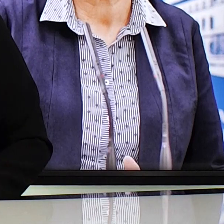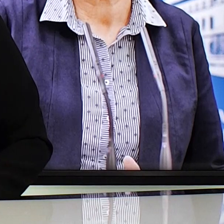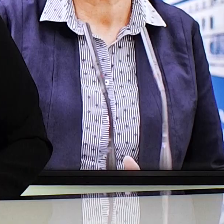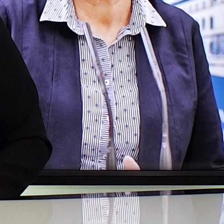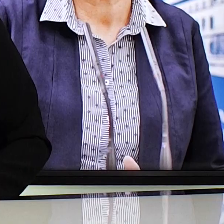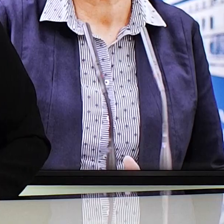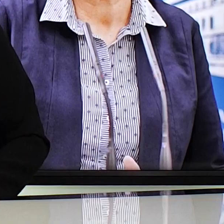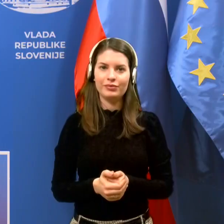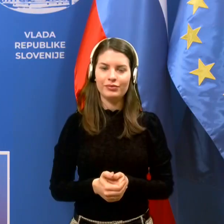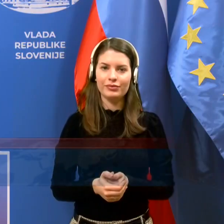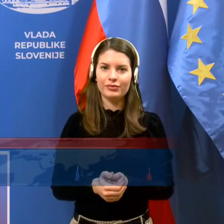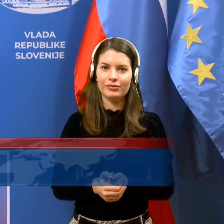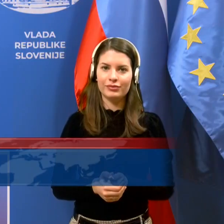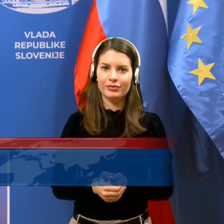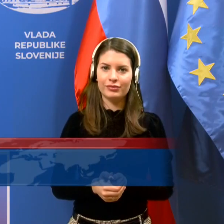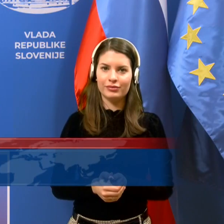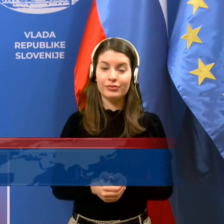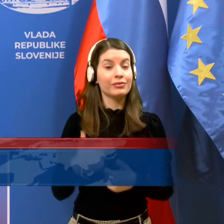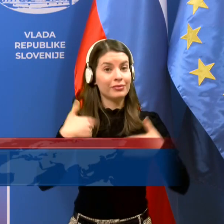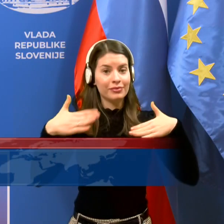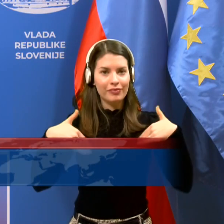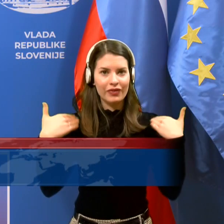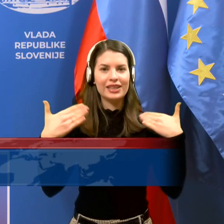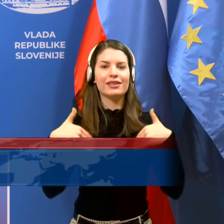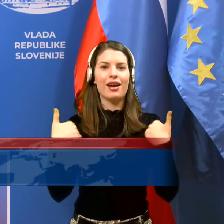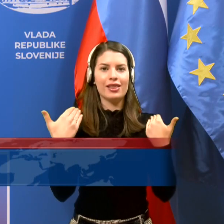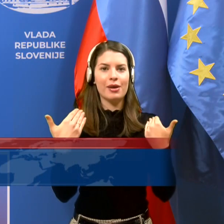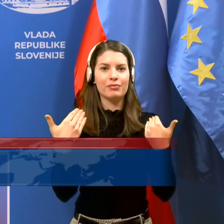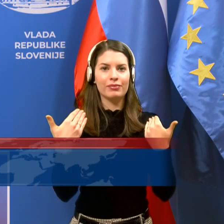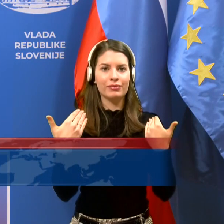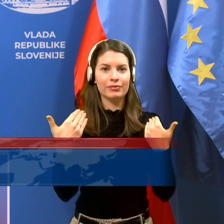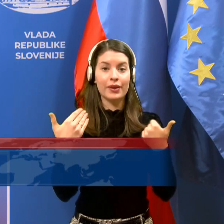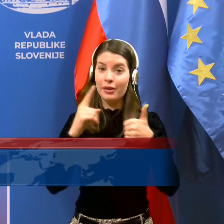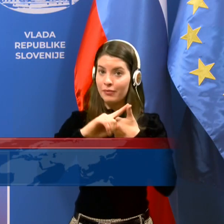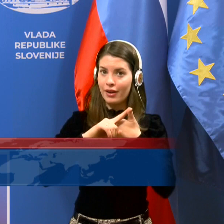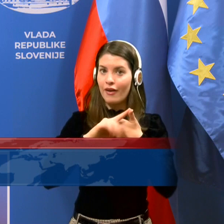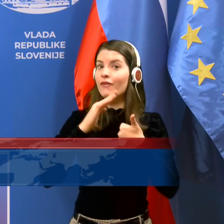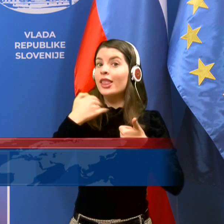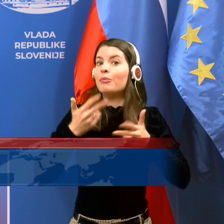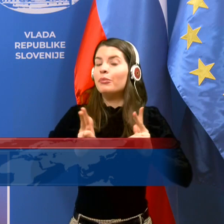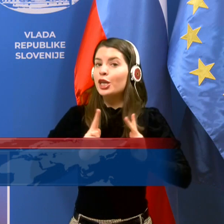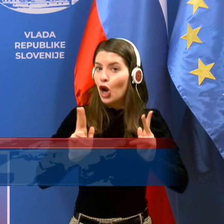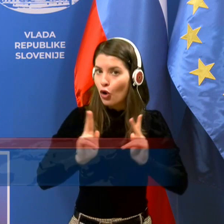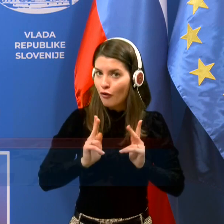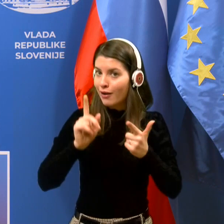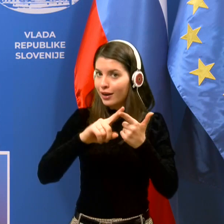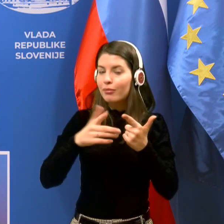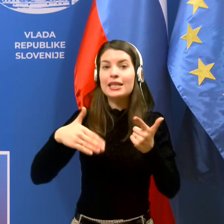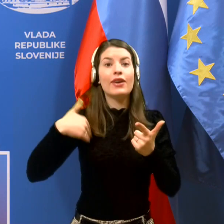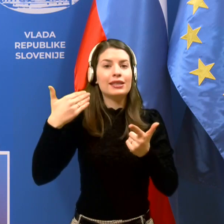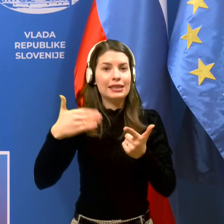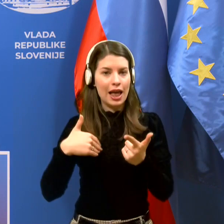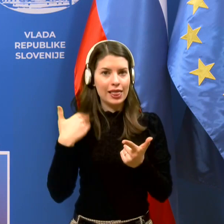na jutrišnji seji. Prav z veseljem in najprej z velikim pričakovanjem in seveda z